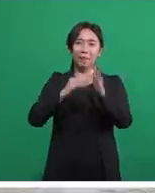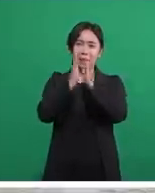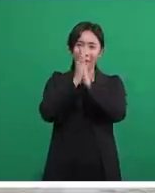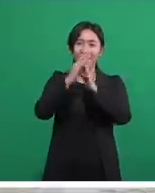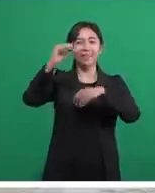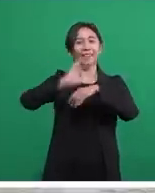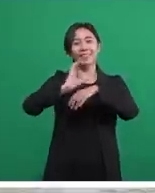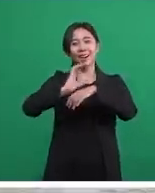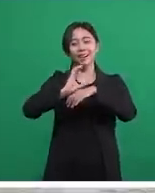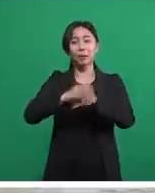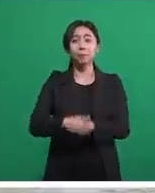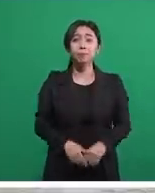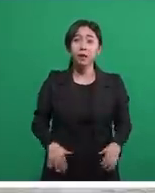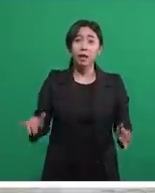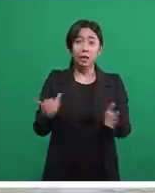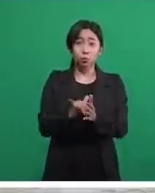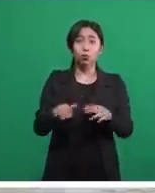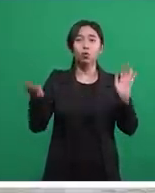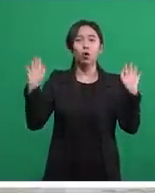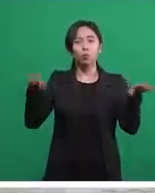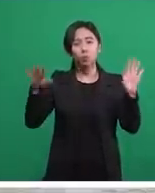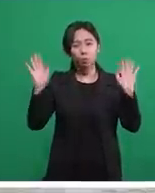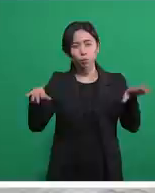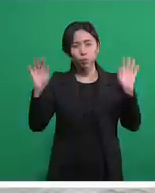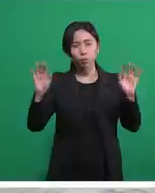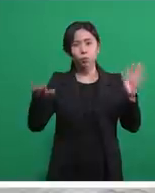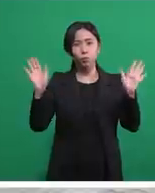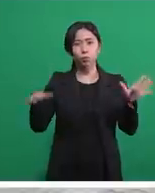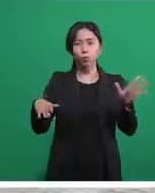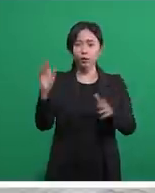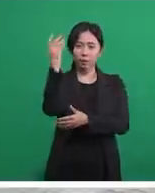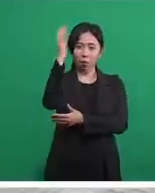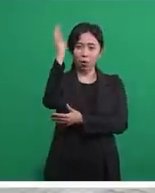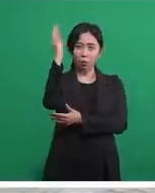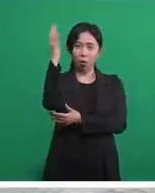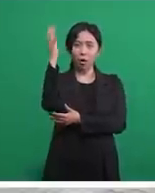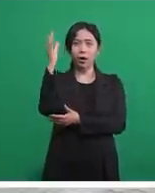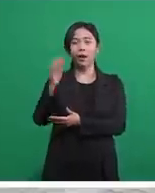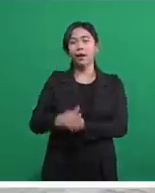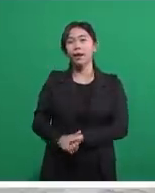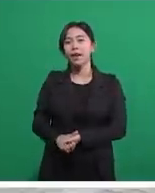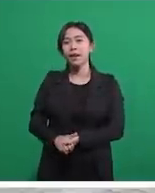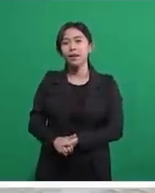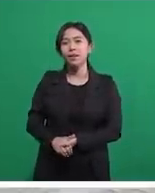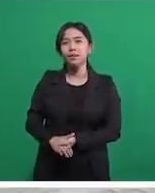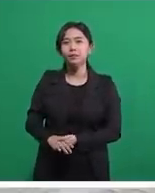gereja. Itulah burung-burung yang bersarang di pohon kerajaan Allah.